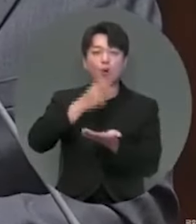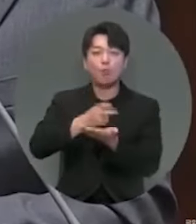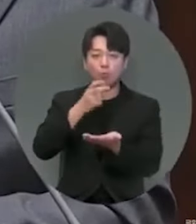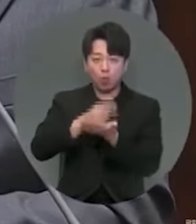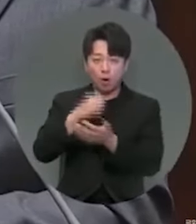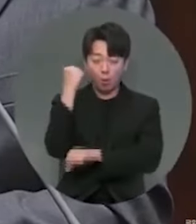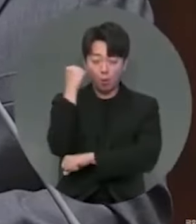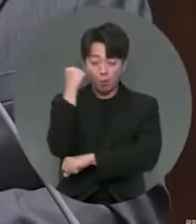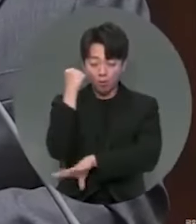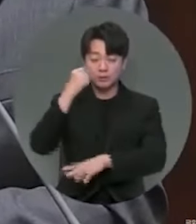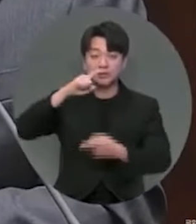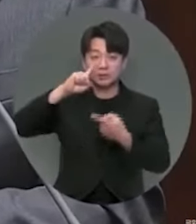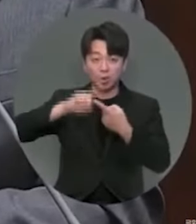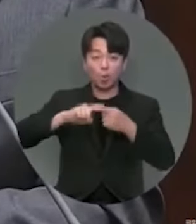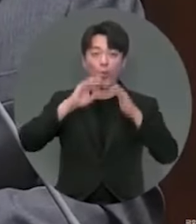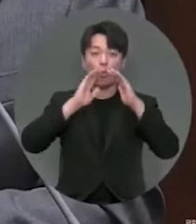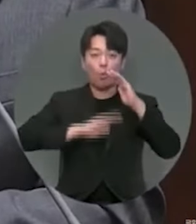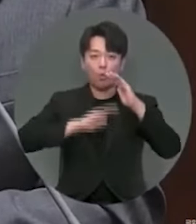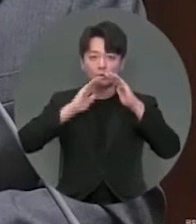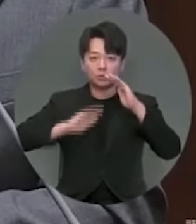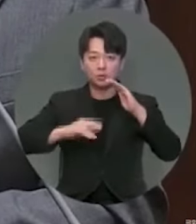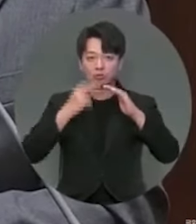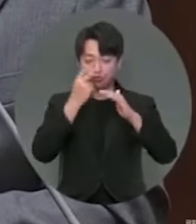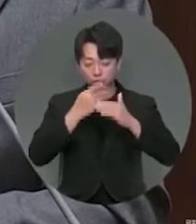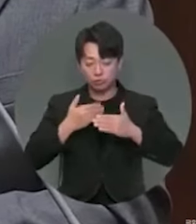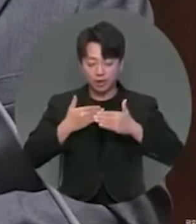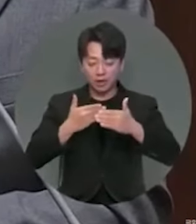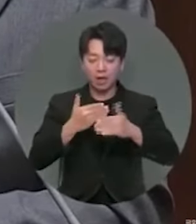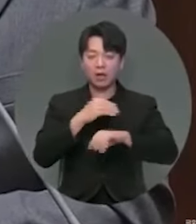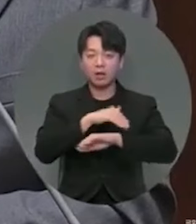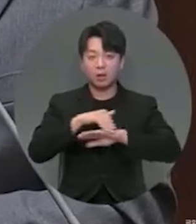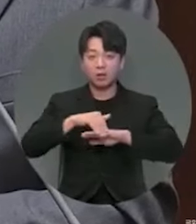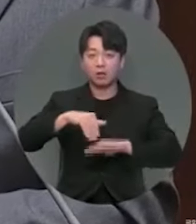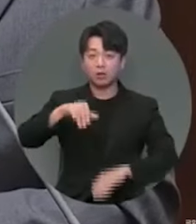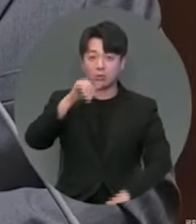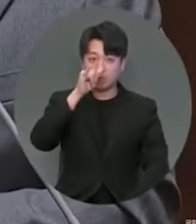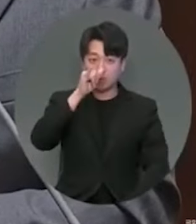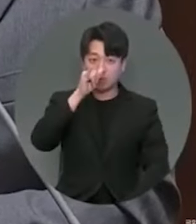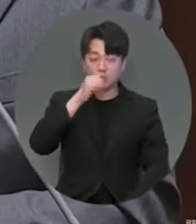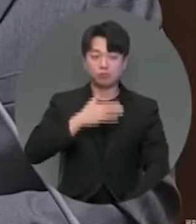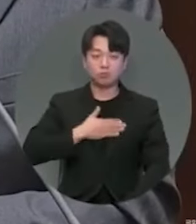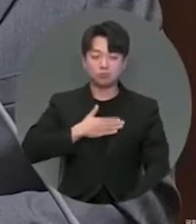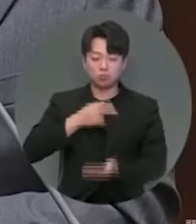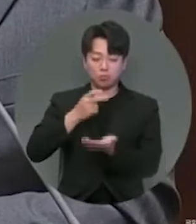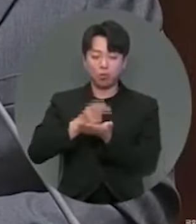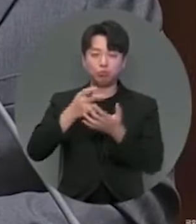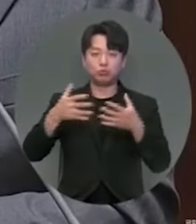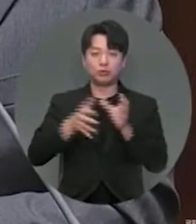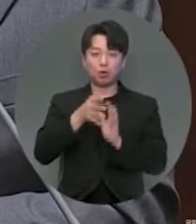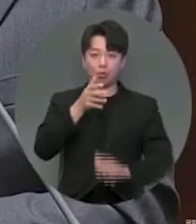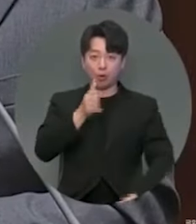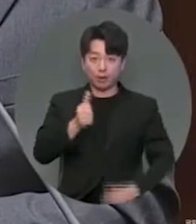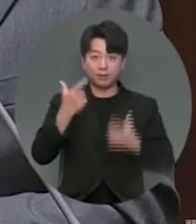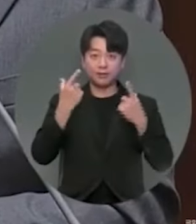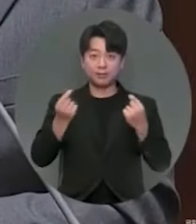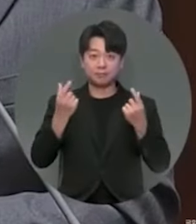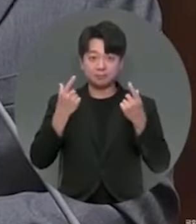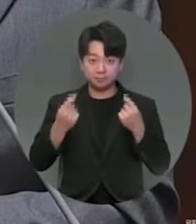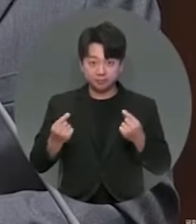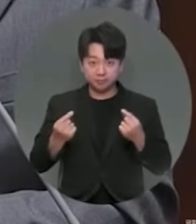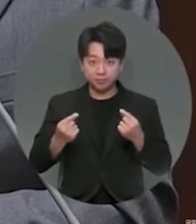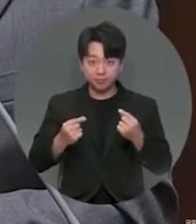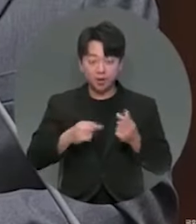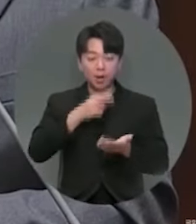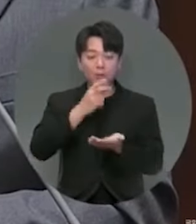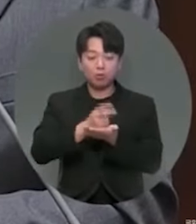따라서 공정하게 진행할 것으로 알고 있고 법무부 장관으로서 검사들이 공정하게 정치적